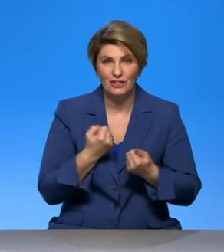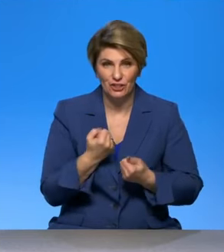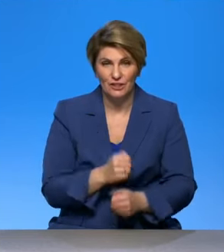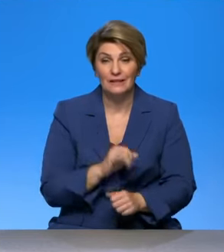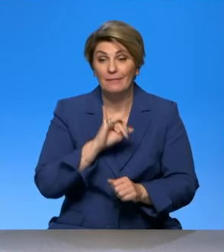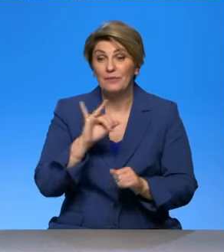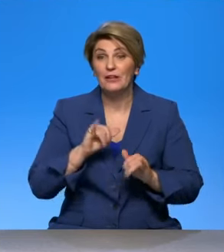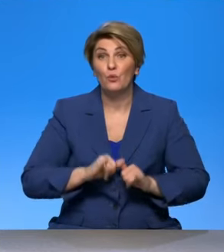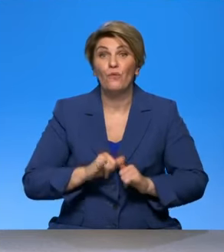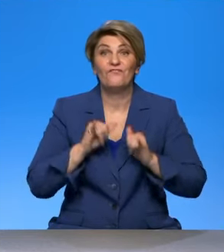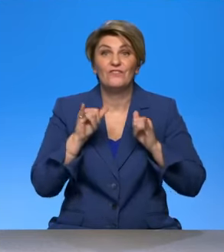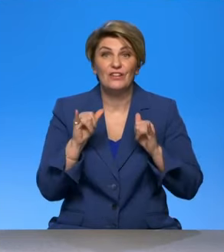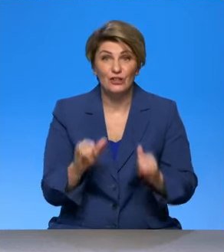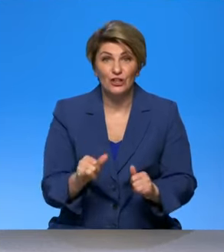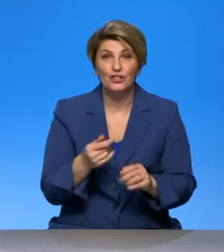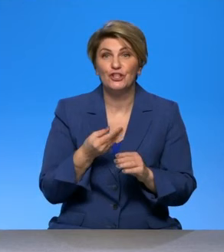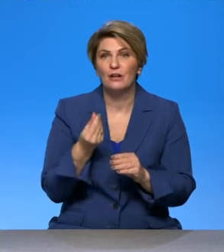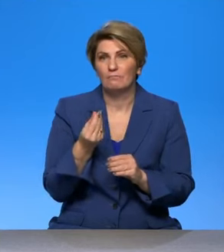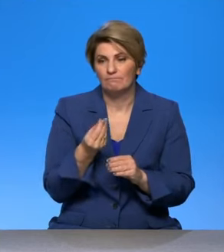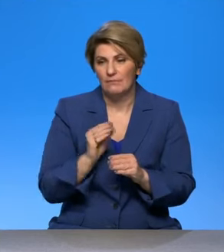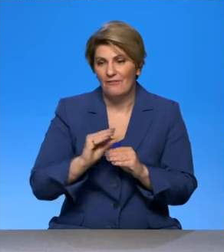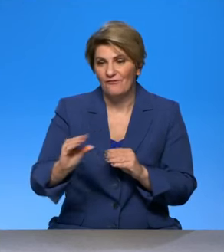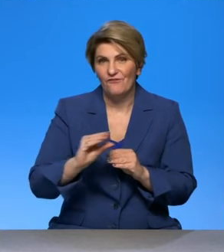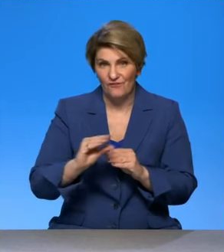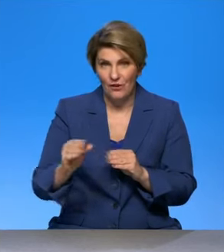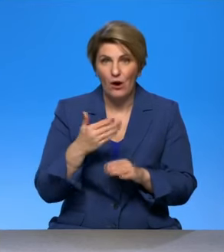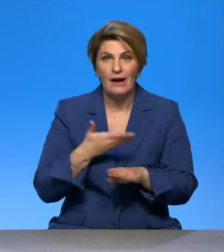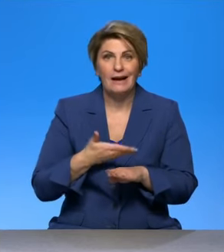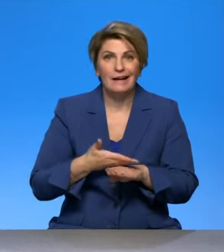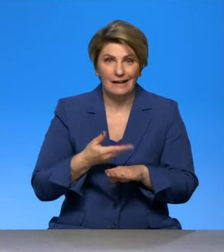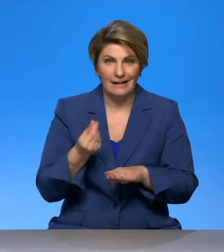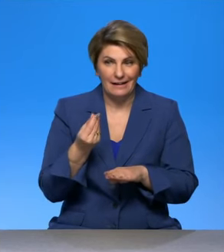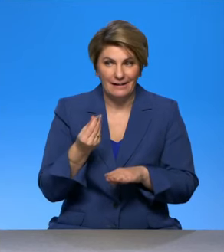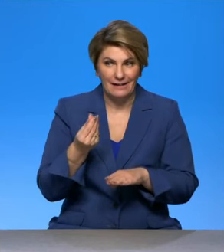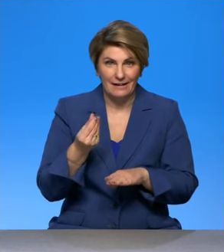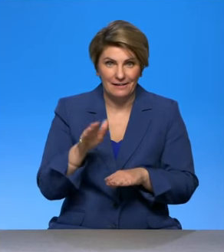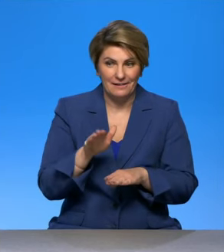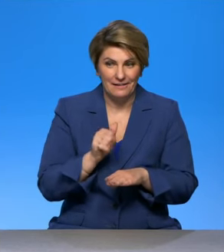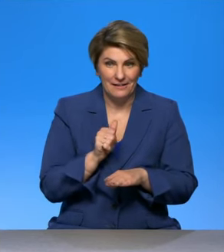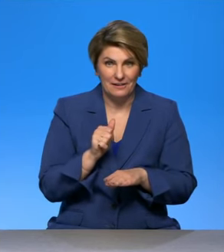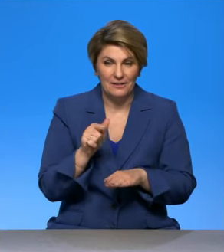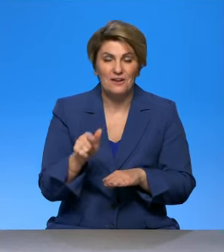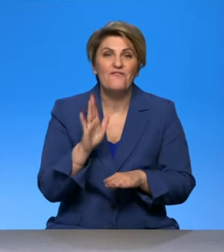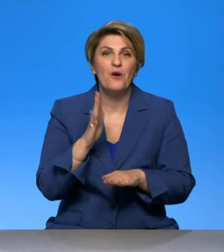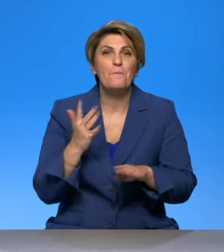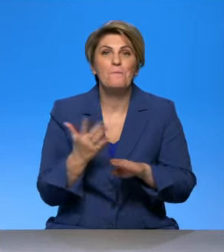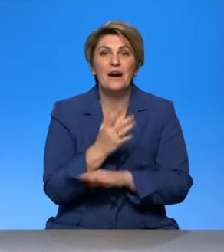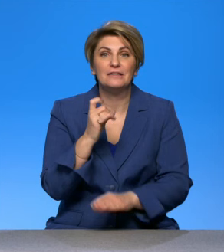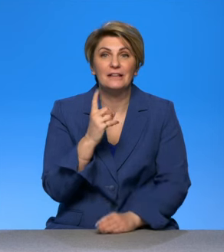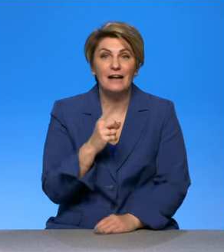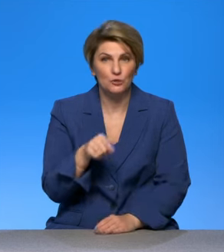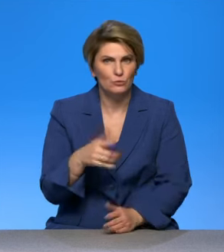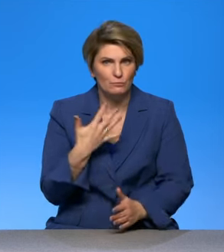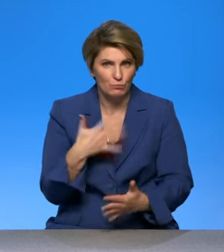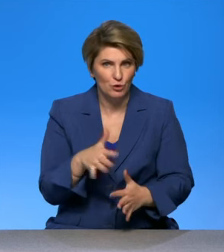увеличили они вот выдачу кредитов аж в 5 раз вот таким образом. И какие здесь риски? Я понимаю, что рисков много, но хотела